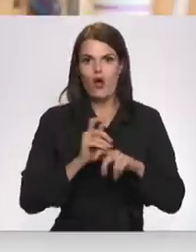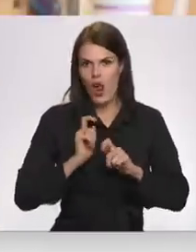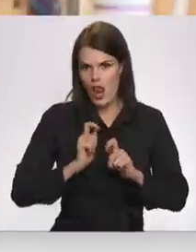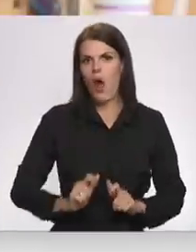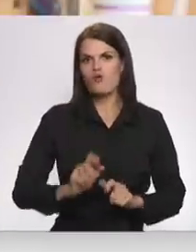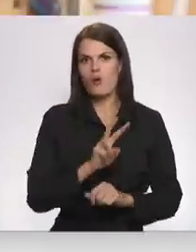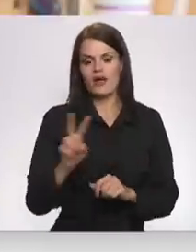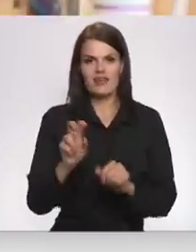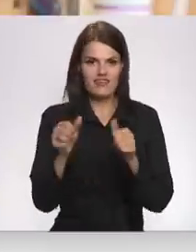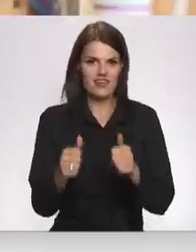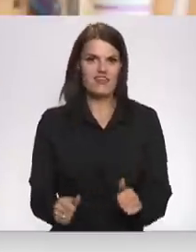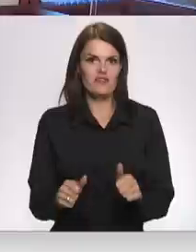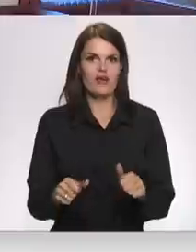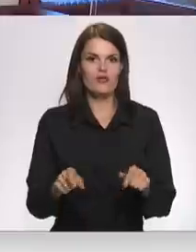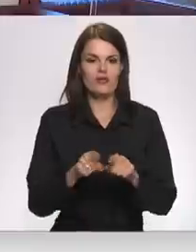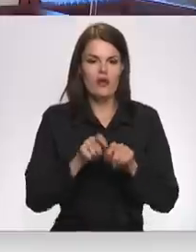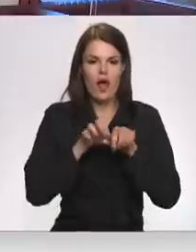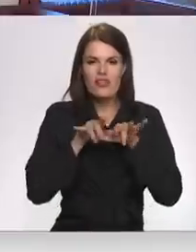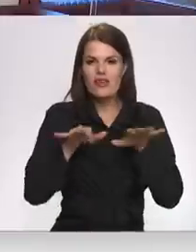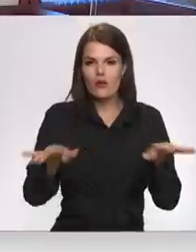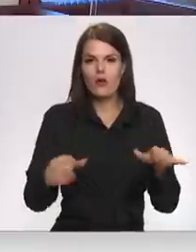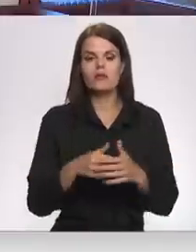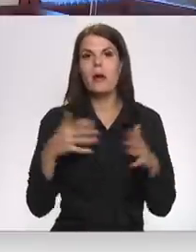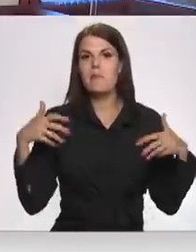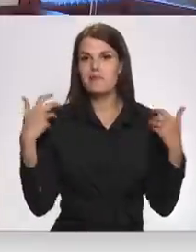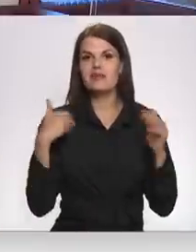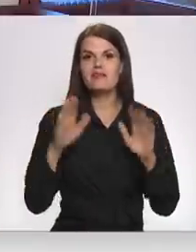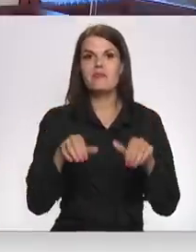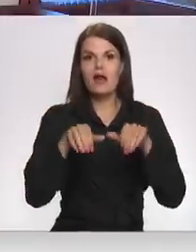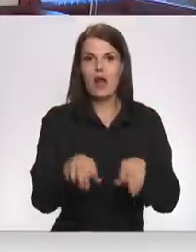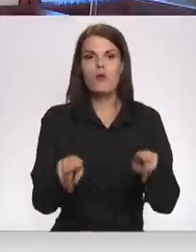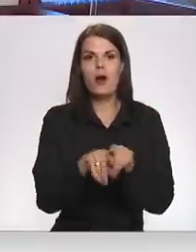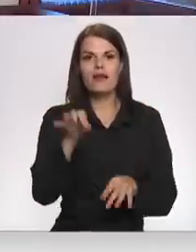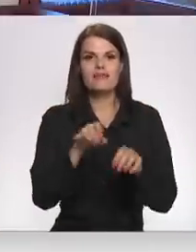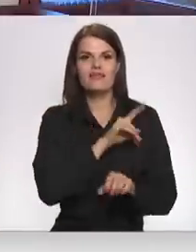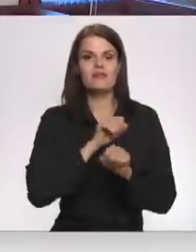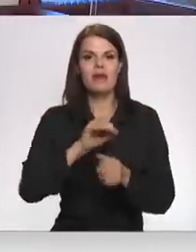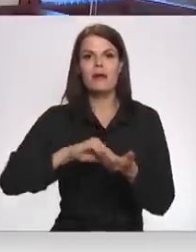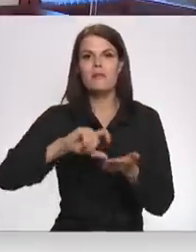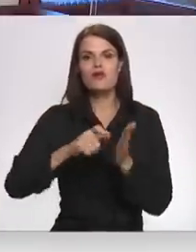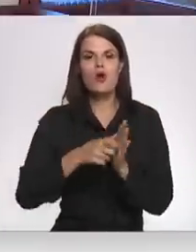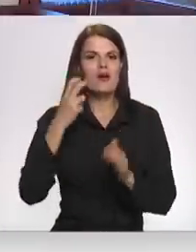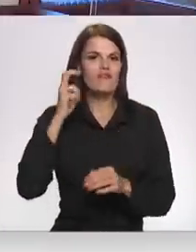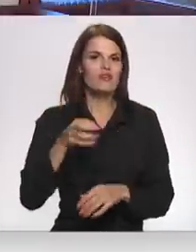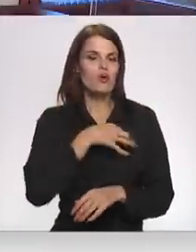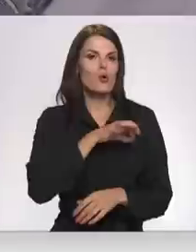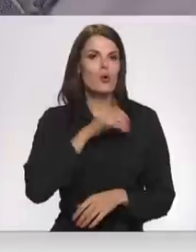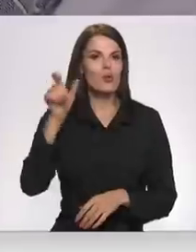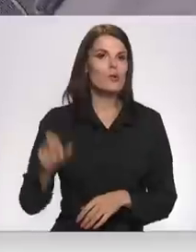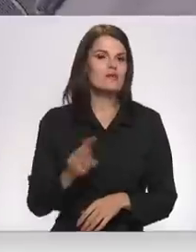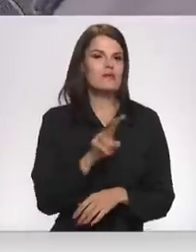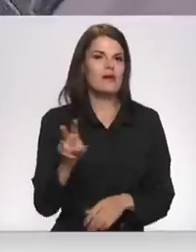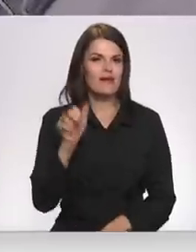ļaunumu, kas ir izveidojies kā tīklojums. Gandarīti par šo spriedumu ir arī tiesībsarga biroja vecākā juriste Liene Ūsiņa, kas